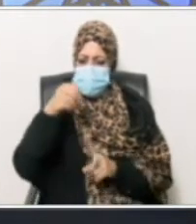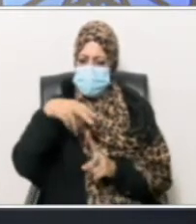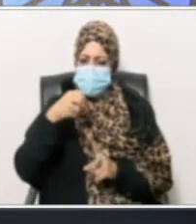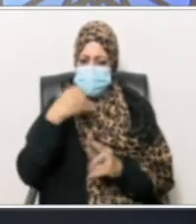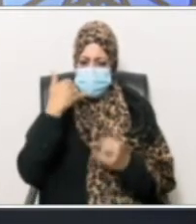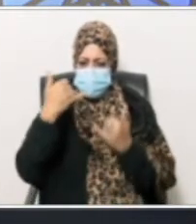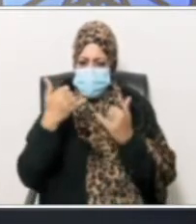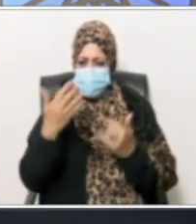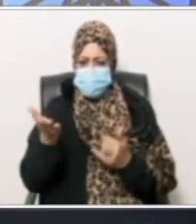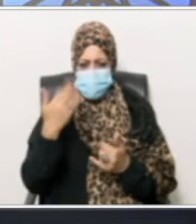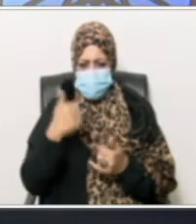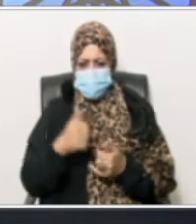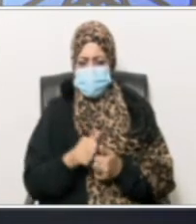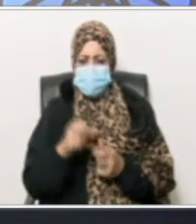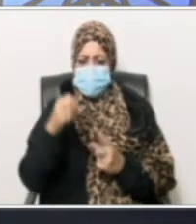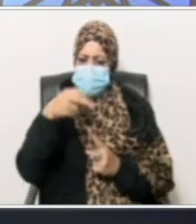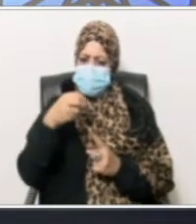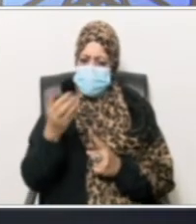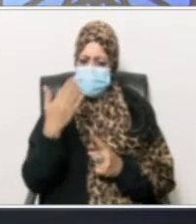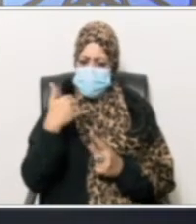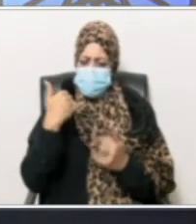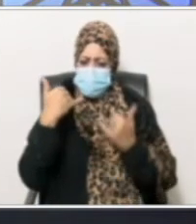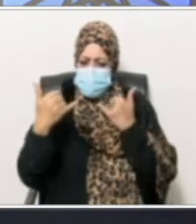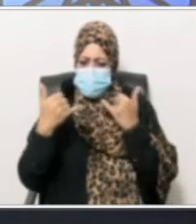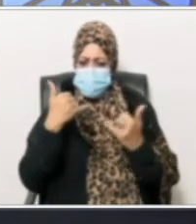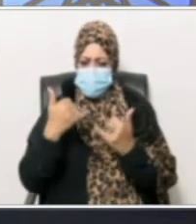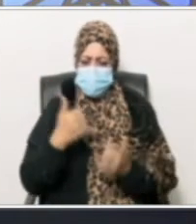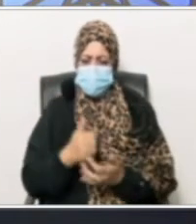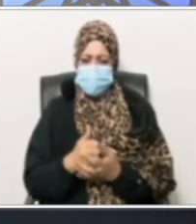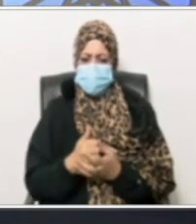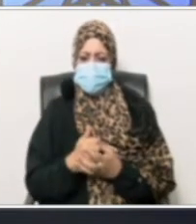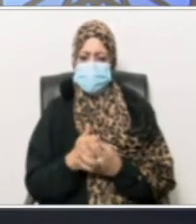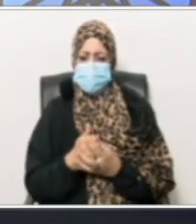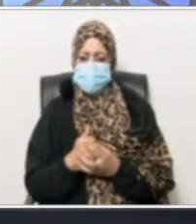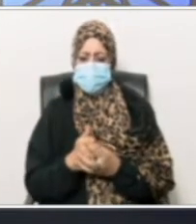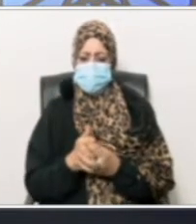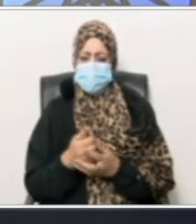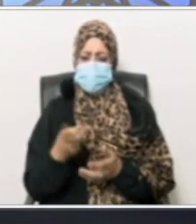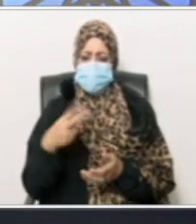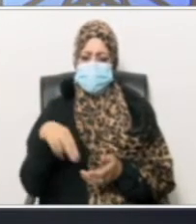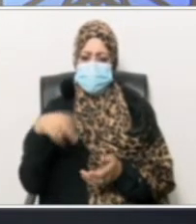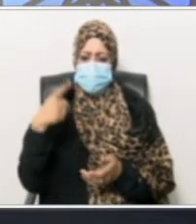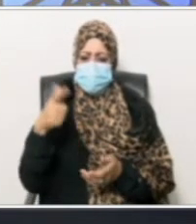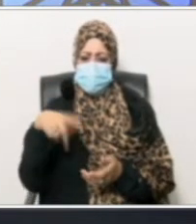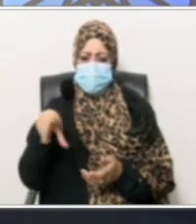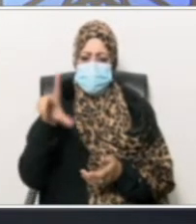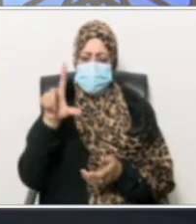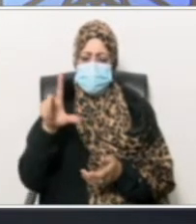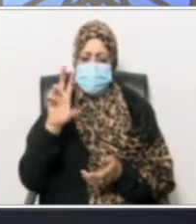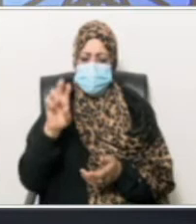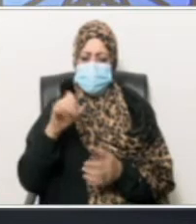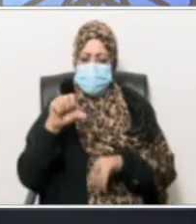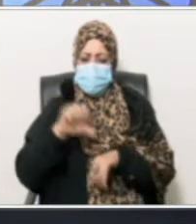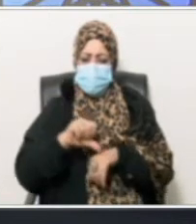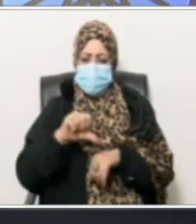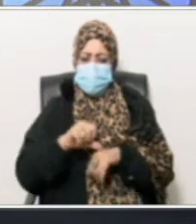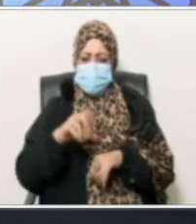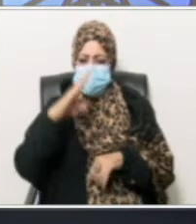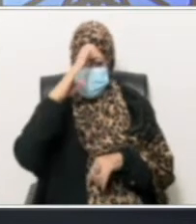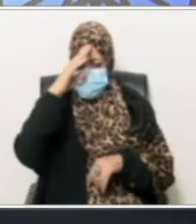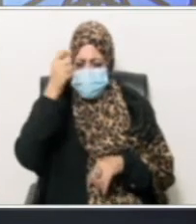أسامة. الأخ عبد الله من طرابلس. السلام عليكم. وعليكم السلام ورحمة الله